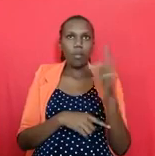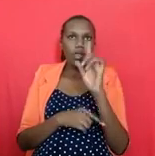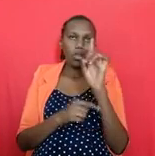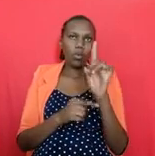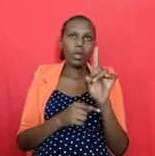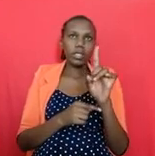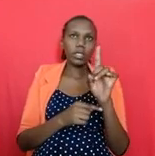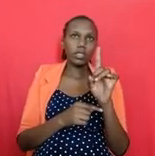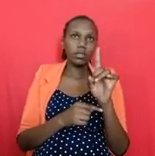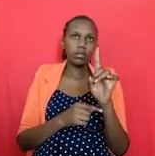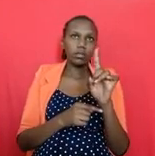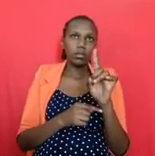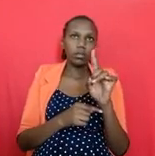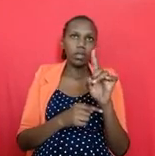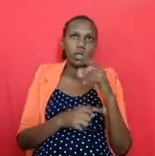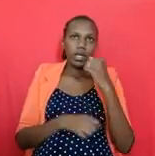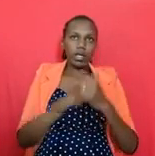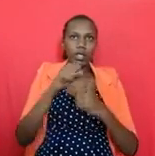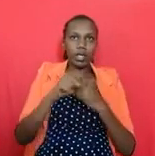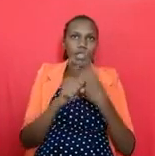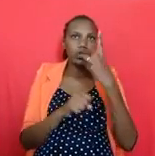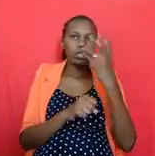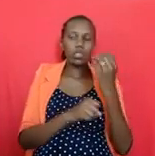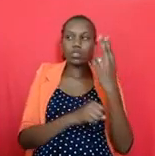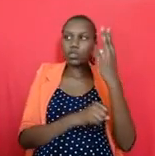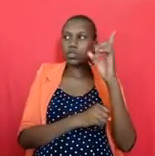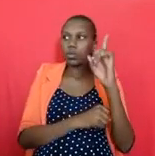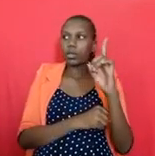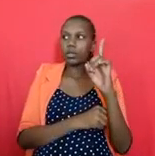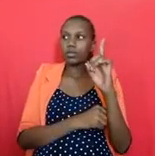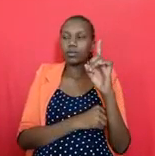Januari ya mwaka wa